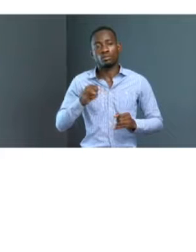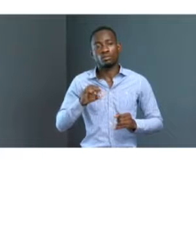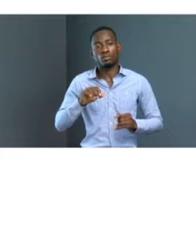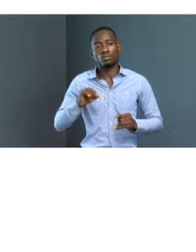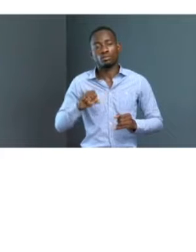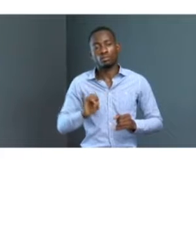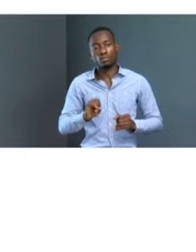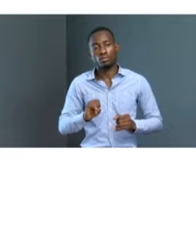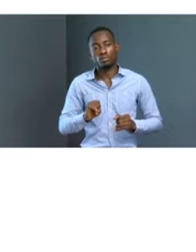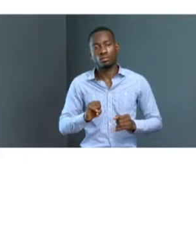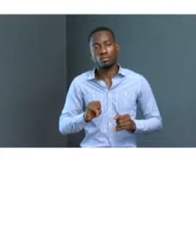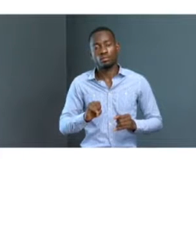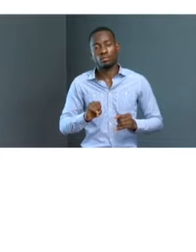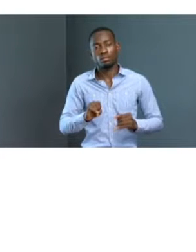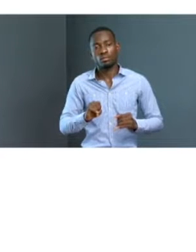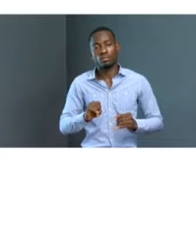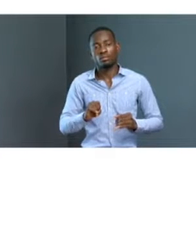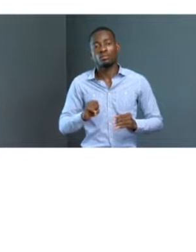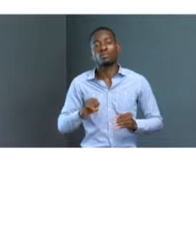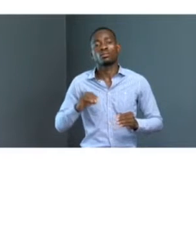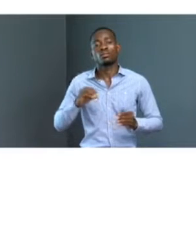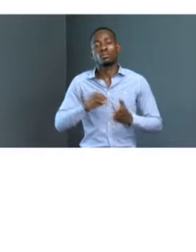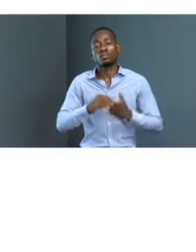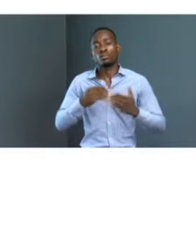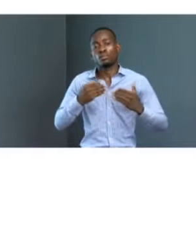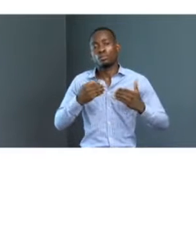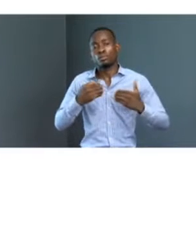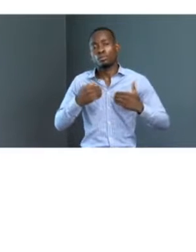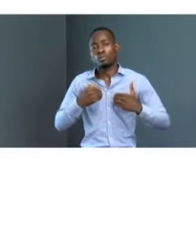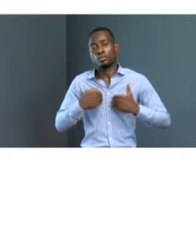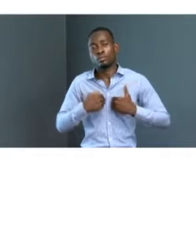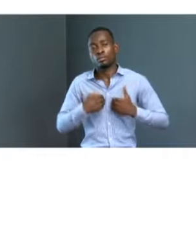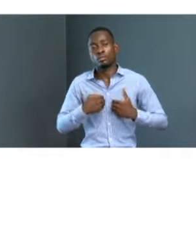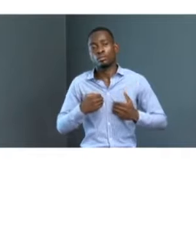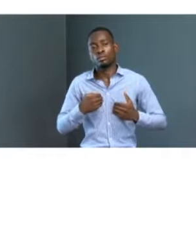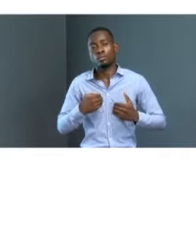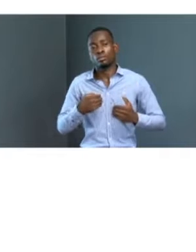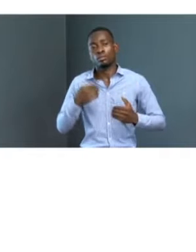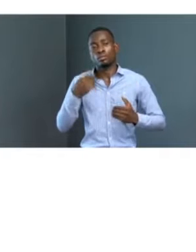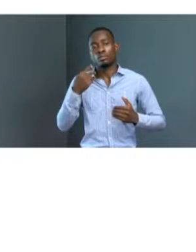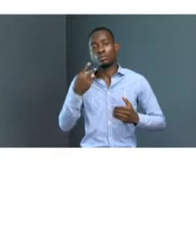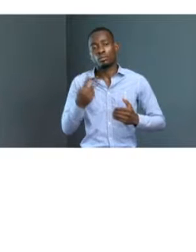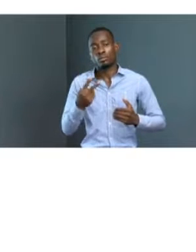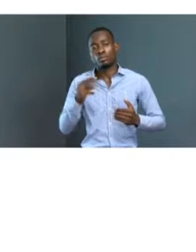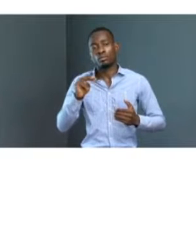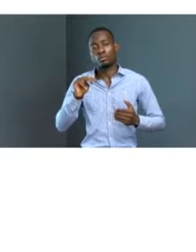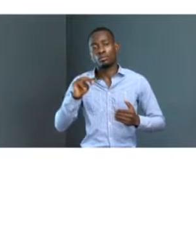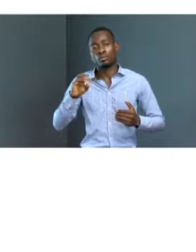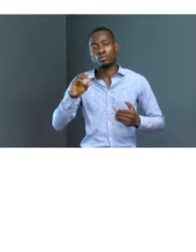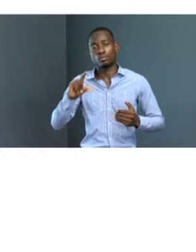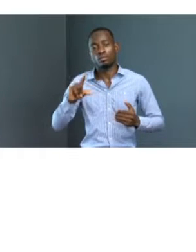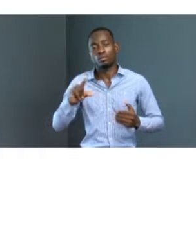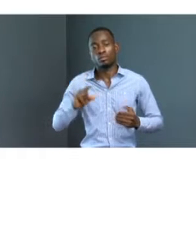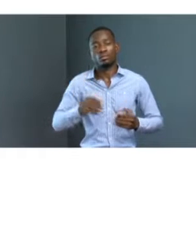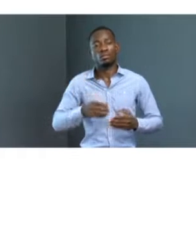appelée ADN polymérase, on obtient deux molécules filles d'ADN. C'est